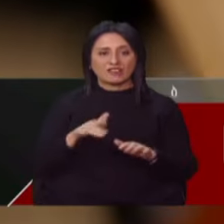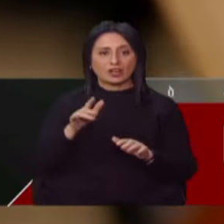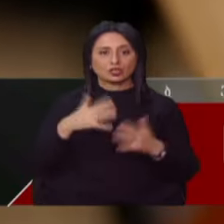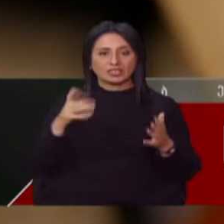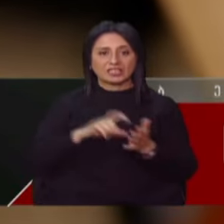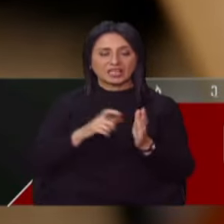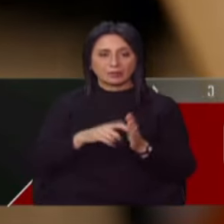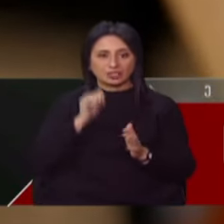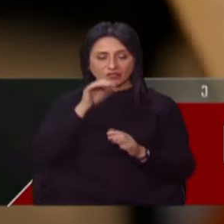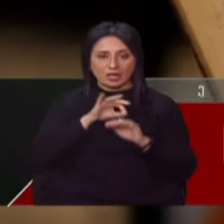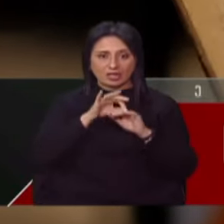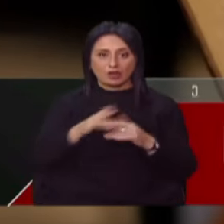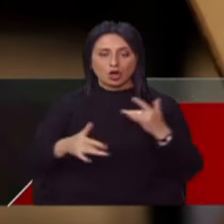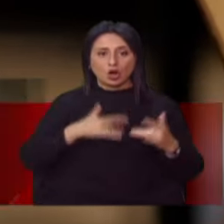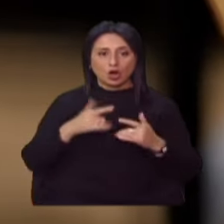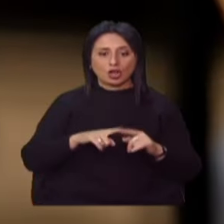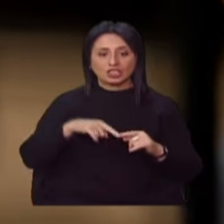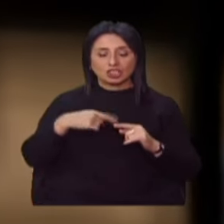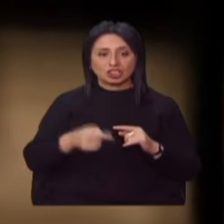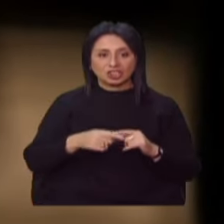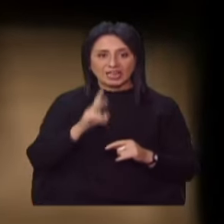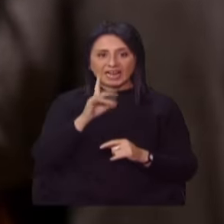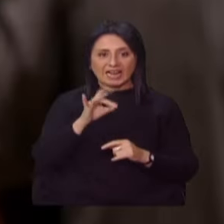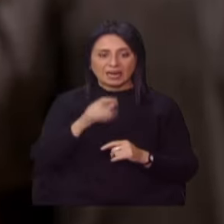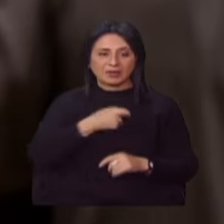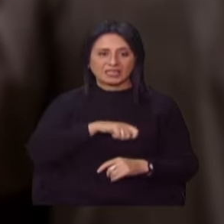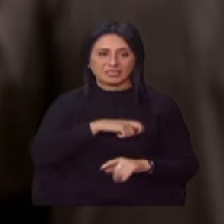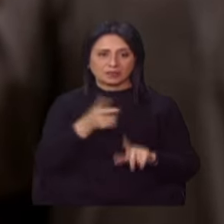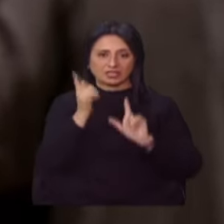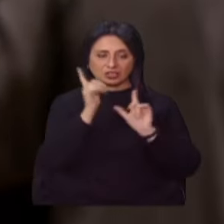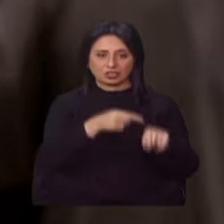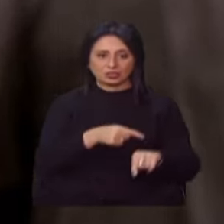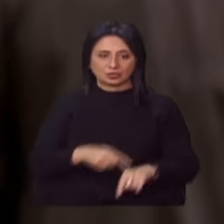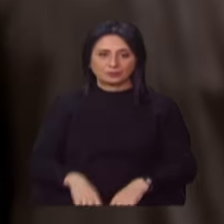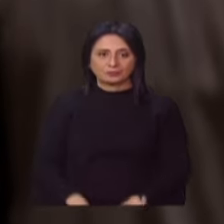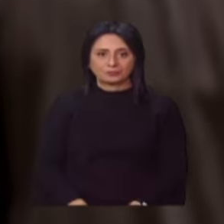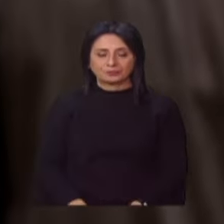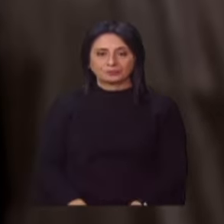დარბაზში ხვალ გაიმართება. Კონცერტის შემდეგ გიდონ კრემერი ესპანეთში მიემგზავრება.